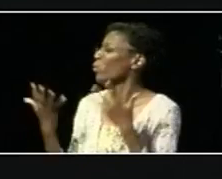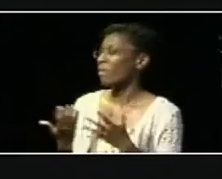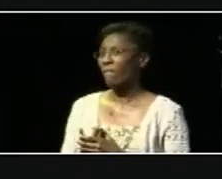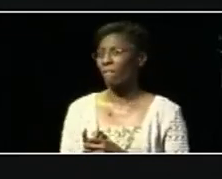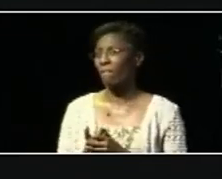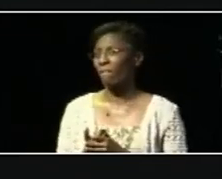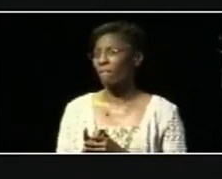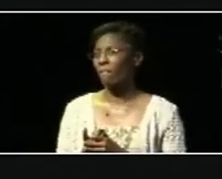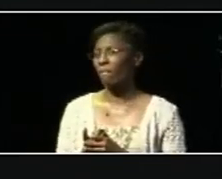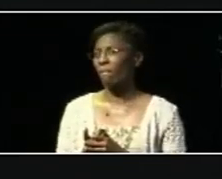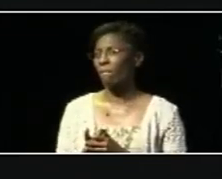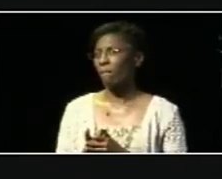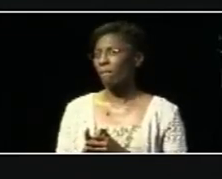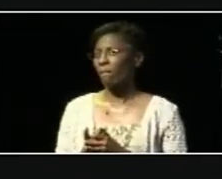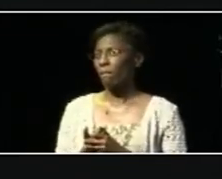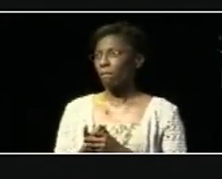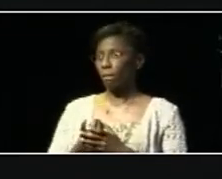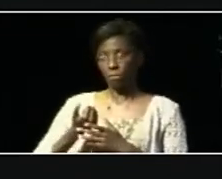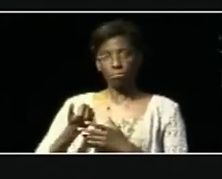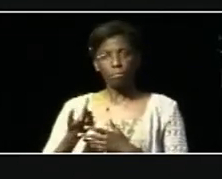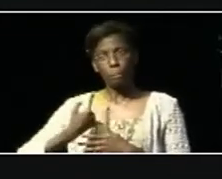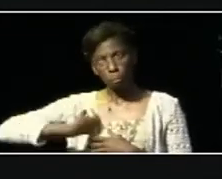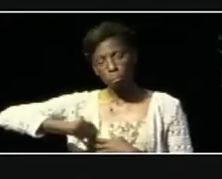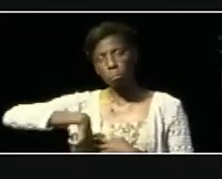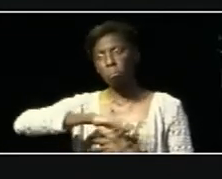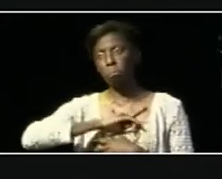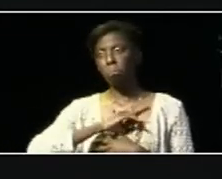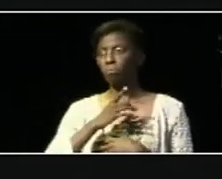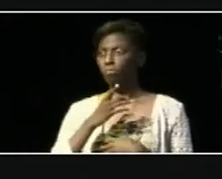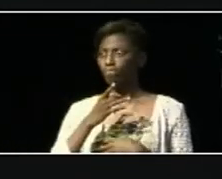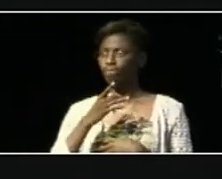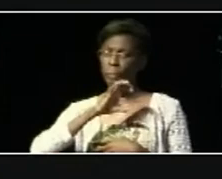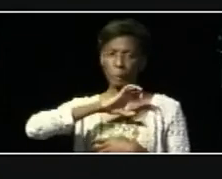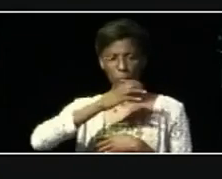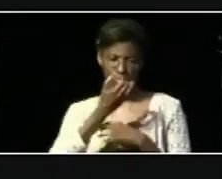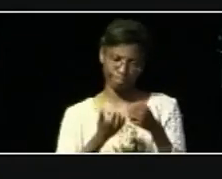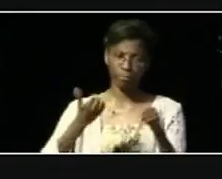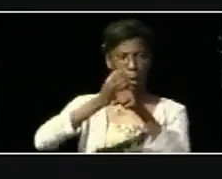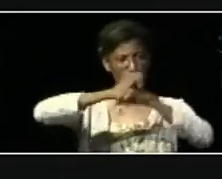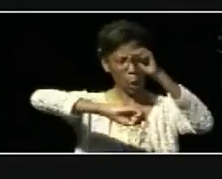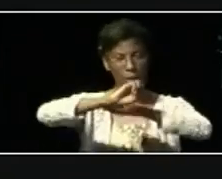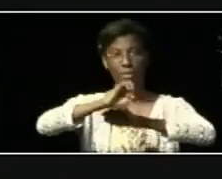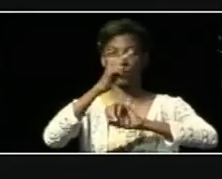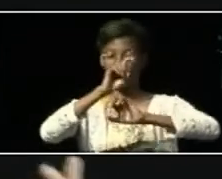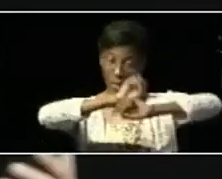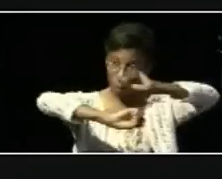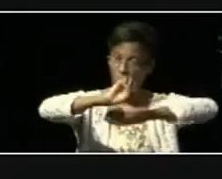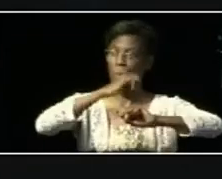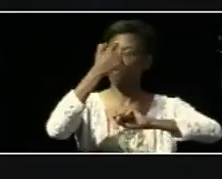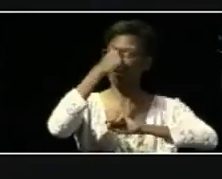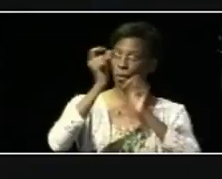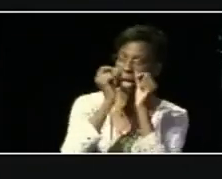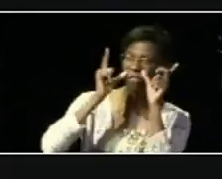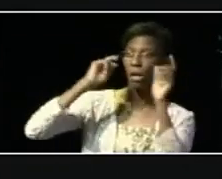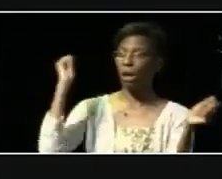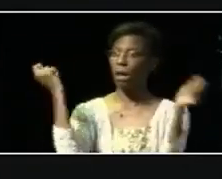committee. Nous avons mis sur place cette commission de réveil et de réforme. To try to encourage our people with